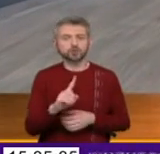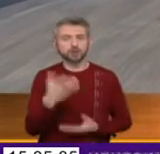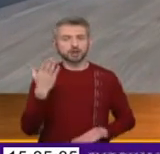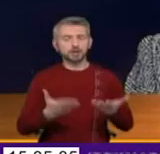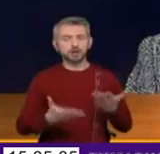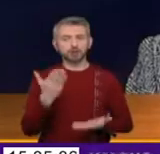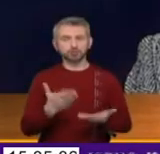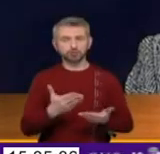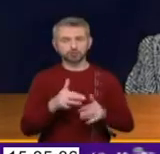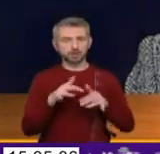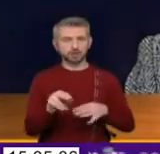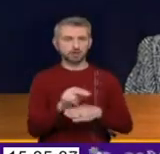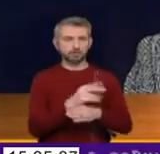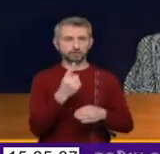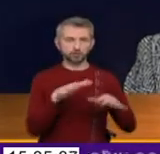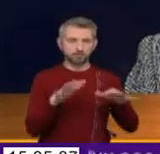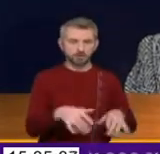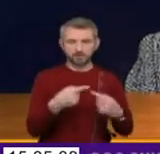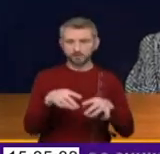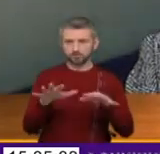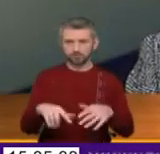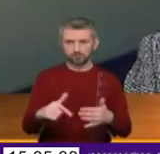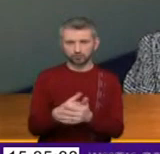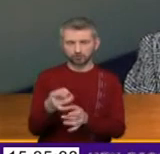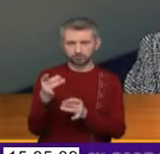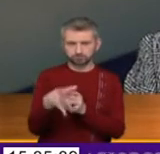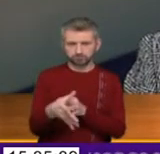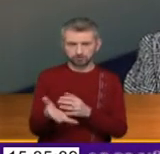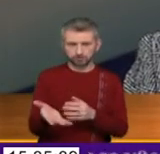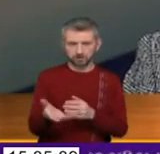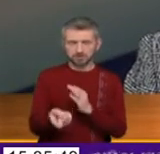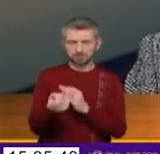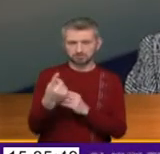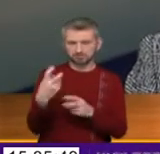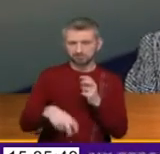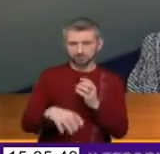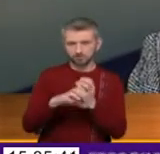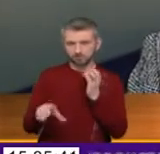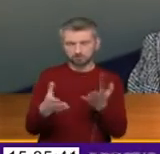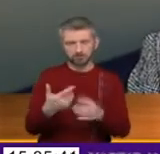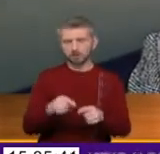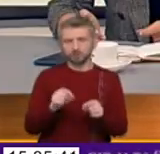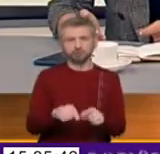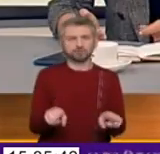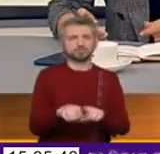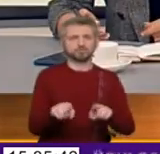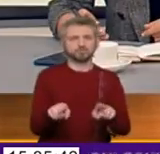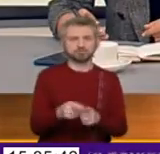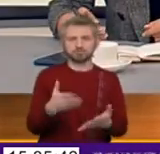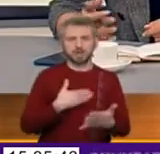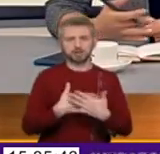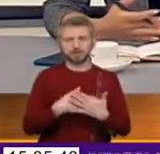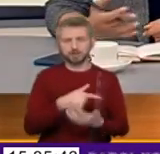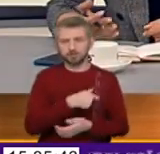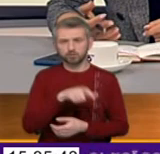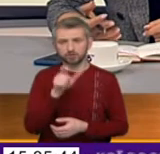якщо йде ремонт в одному місці, в іншому місці знову з'являється аварійна ситуація, то тут який би не був активний депутат, але